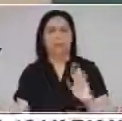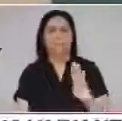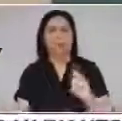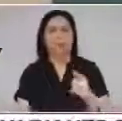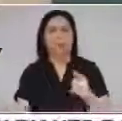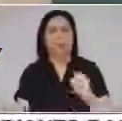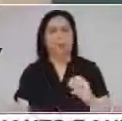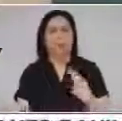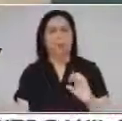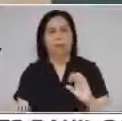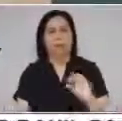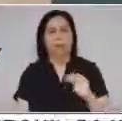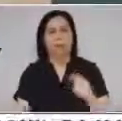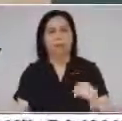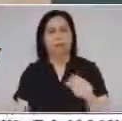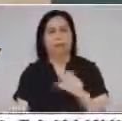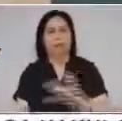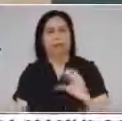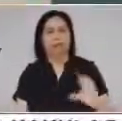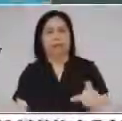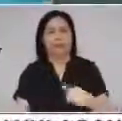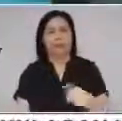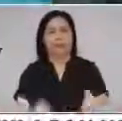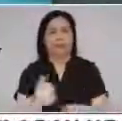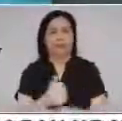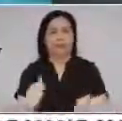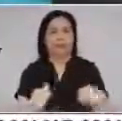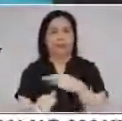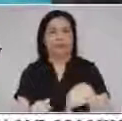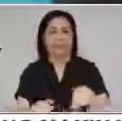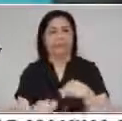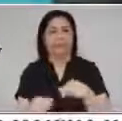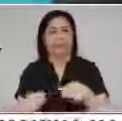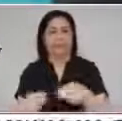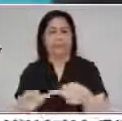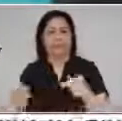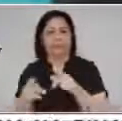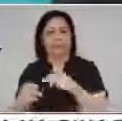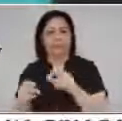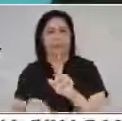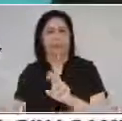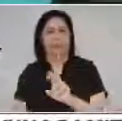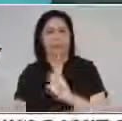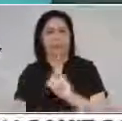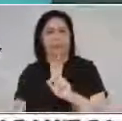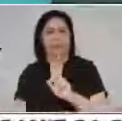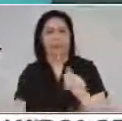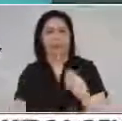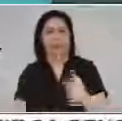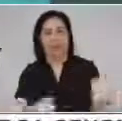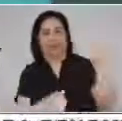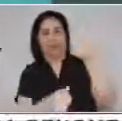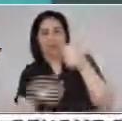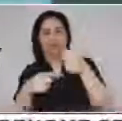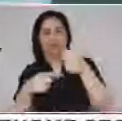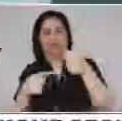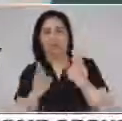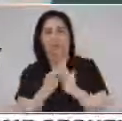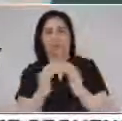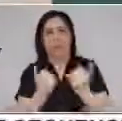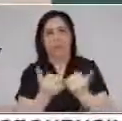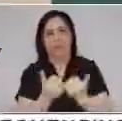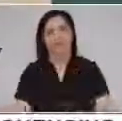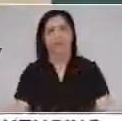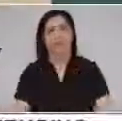Caloocan, dyan sa Barangay 171. So, sa ngayon, nakasara na yung Gubat sa Ciudad